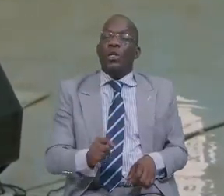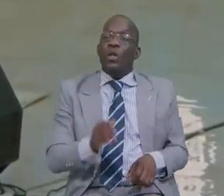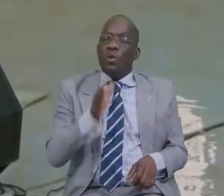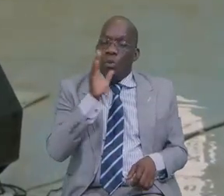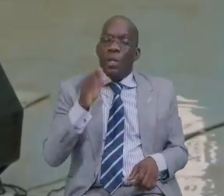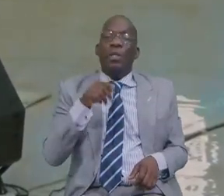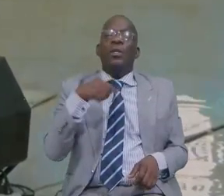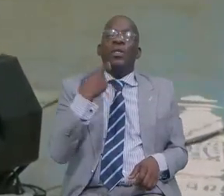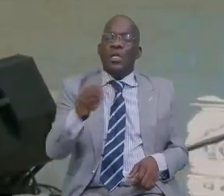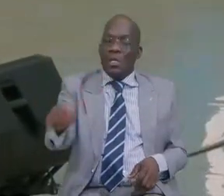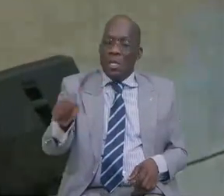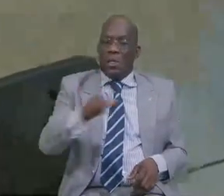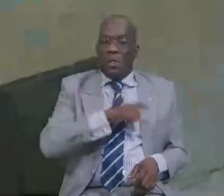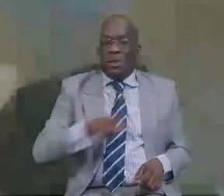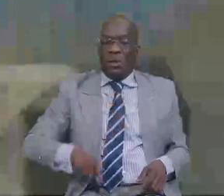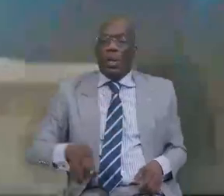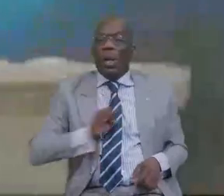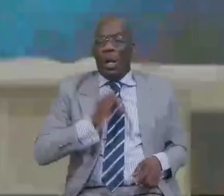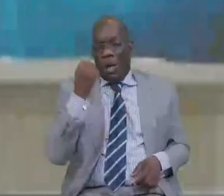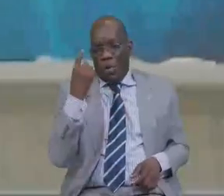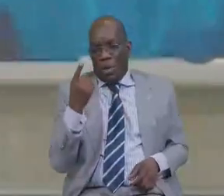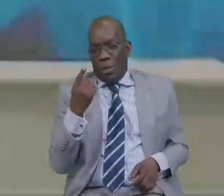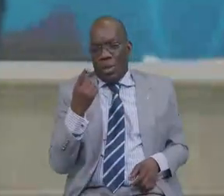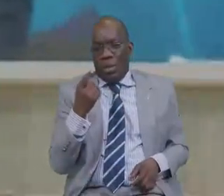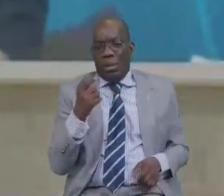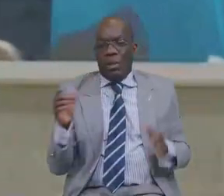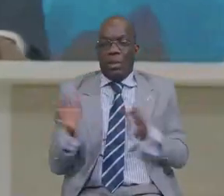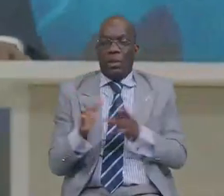La femme a dit, oui Seigneur, comprenez.